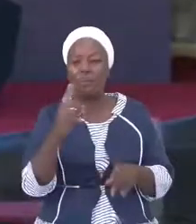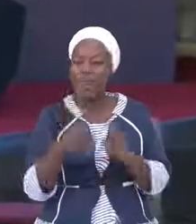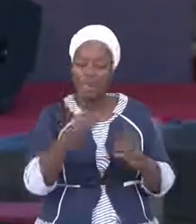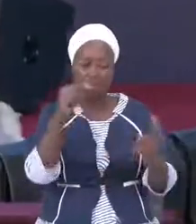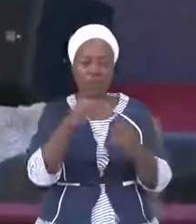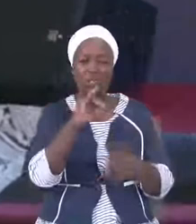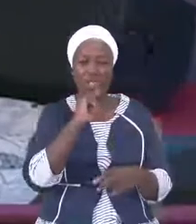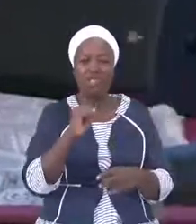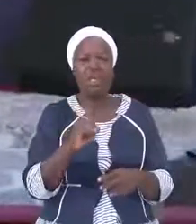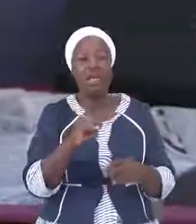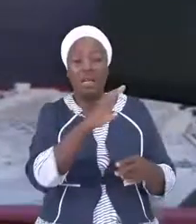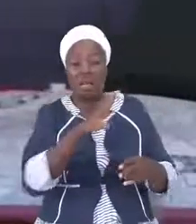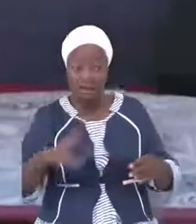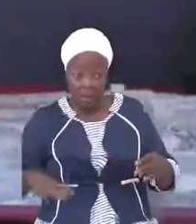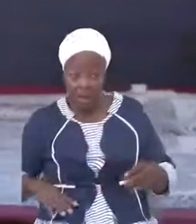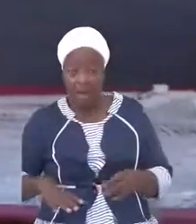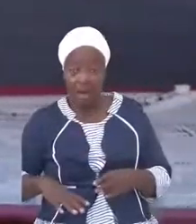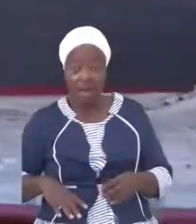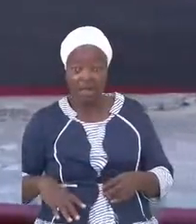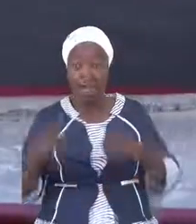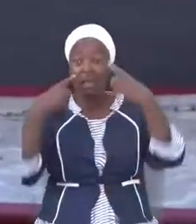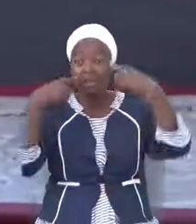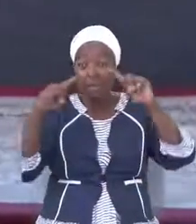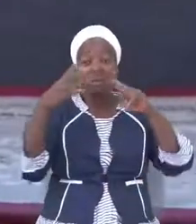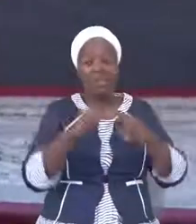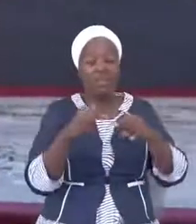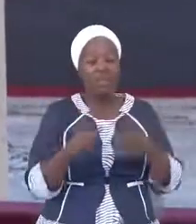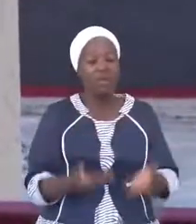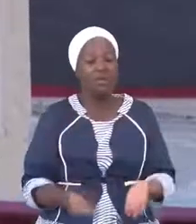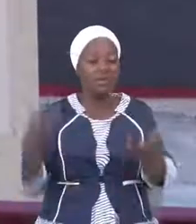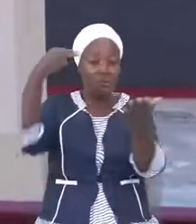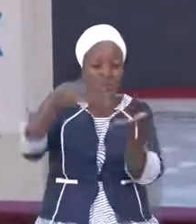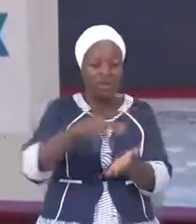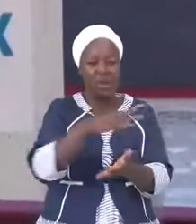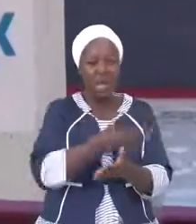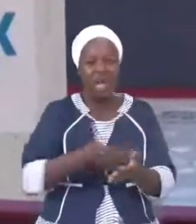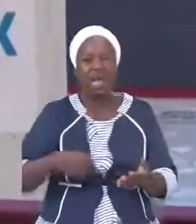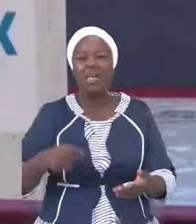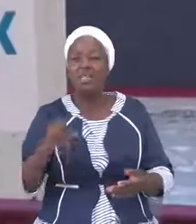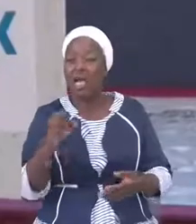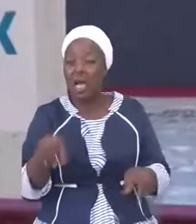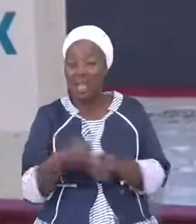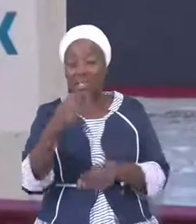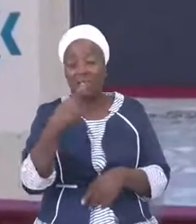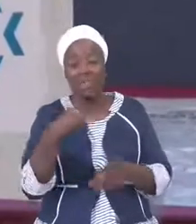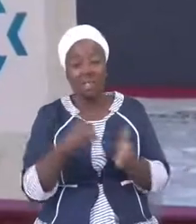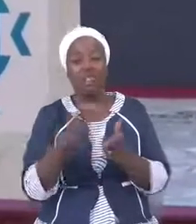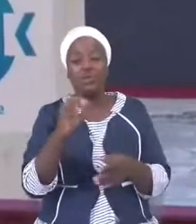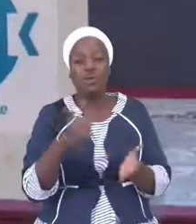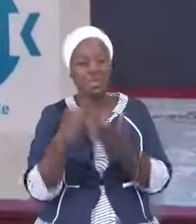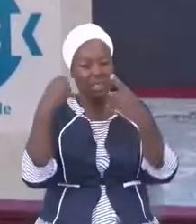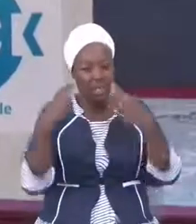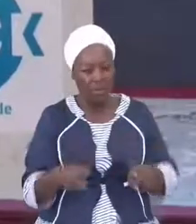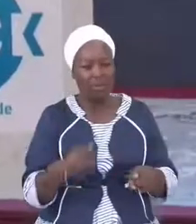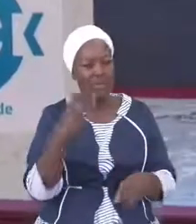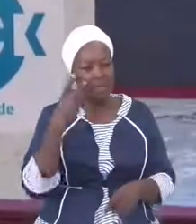à ce sujet. Mais Christ a prédit sa résurrection comme il l'a prédite. Ainsi, cela